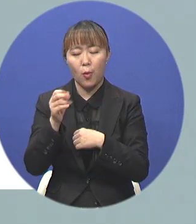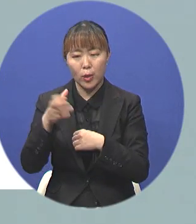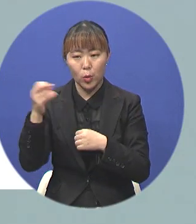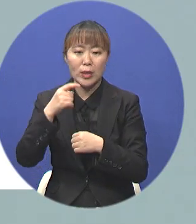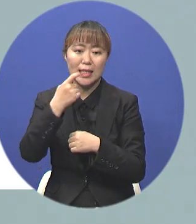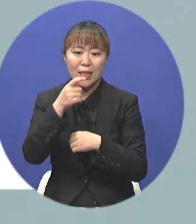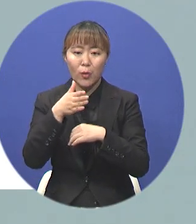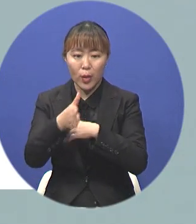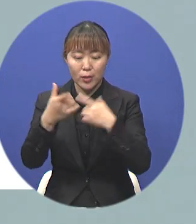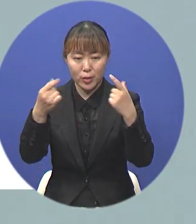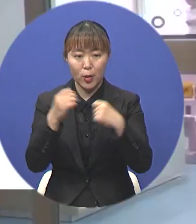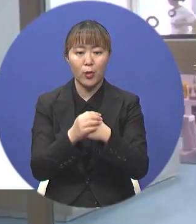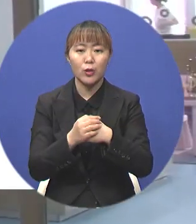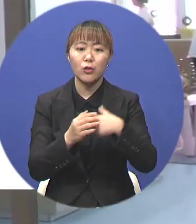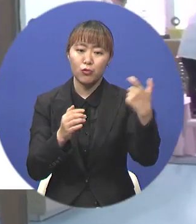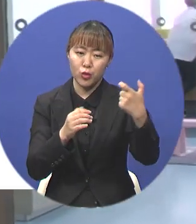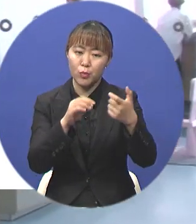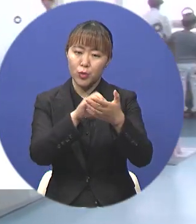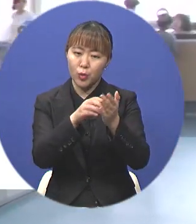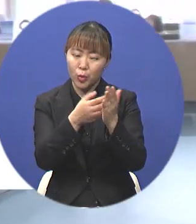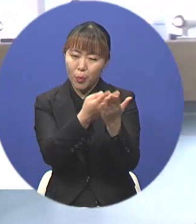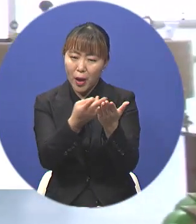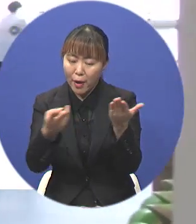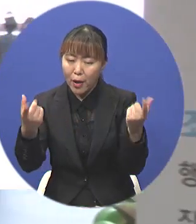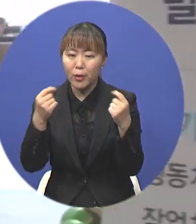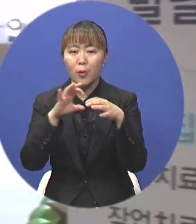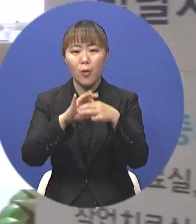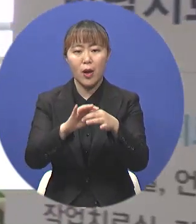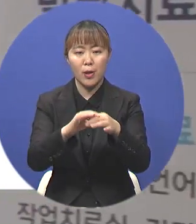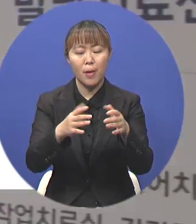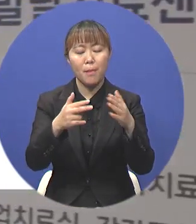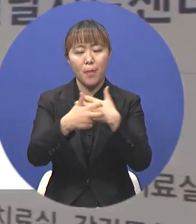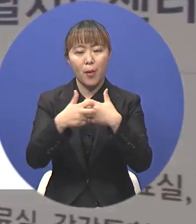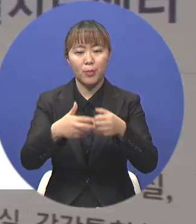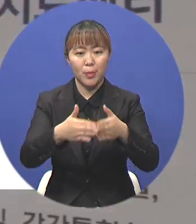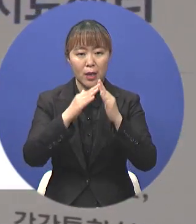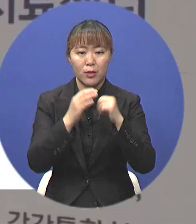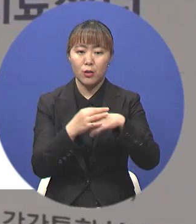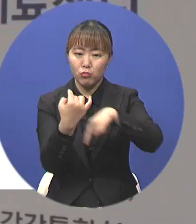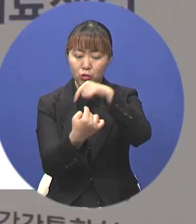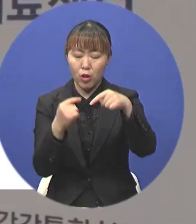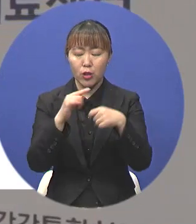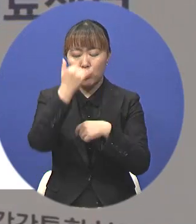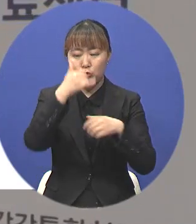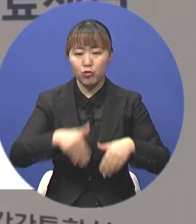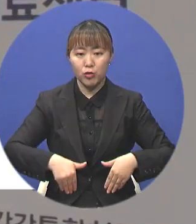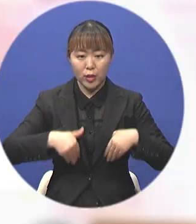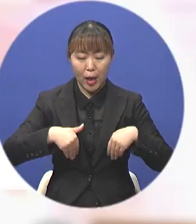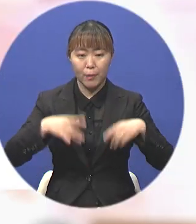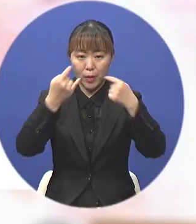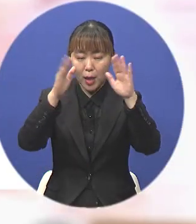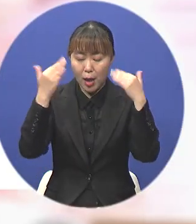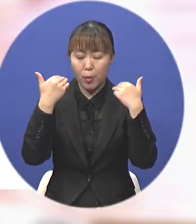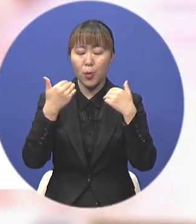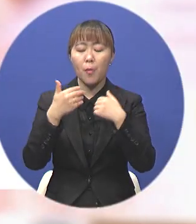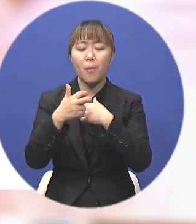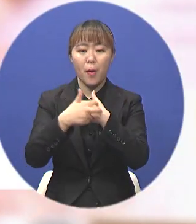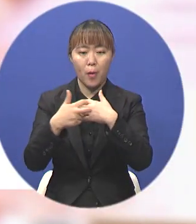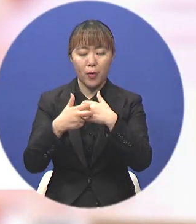등 진료과의 60병상 규모로 병원을 건립합니다. 또 운영은 충남대학교 병원에 위탁할